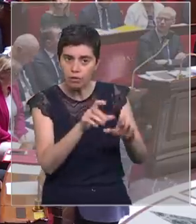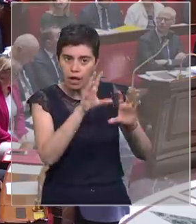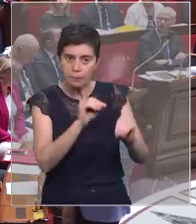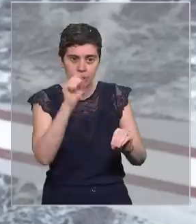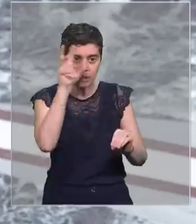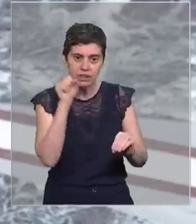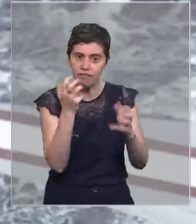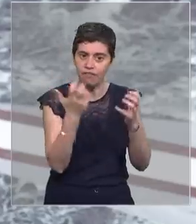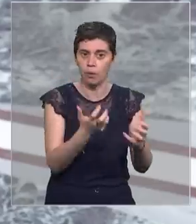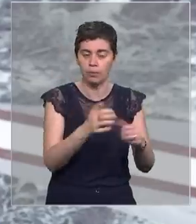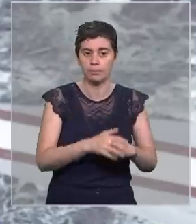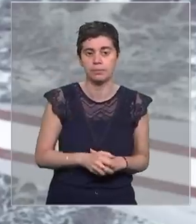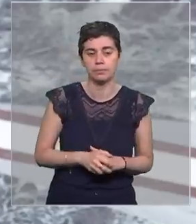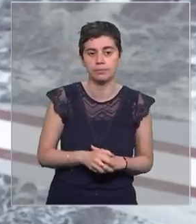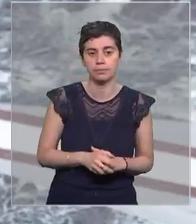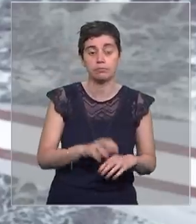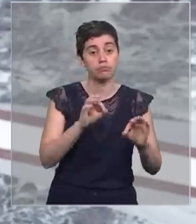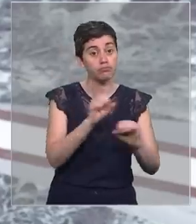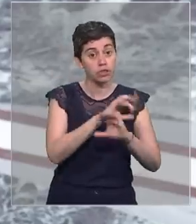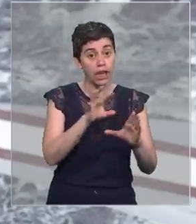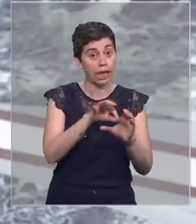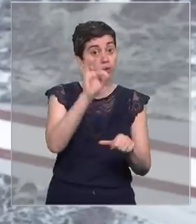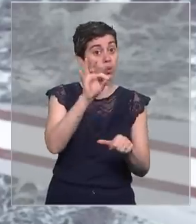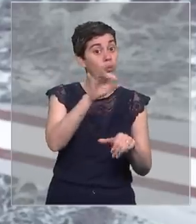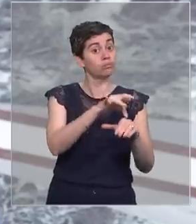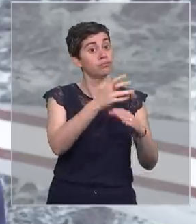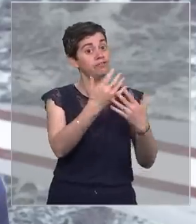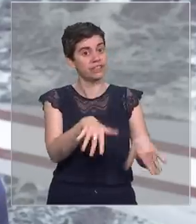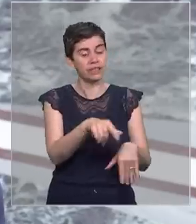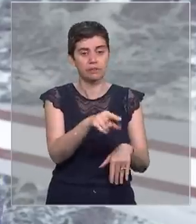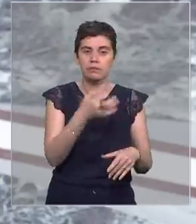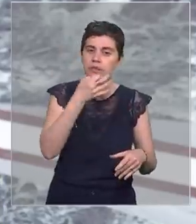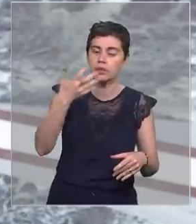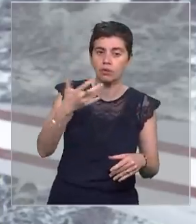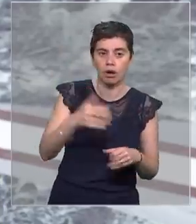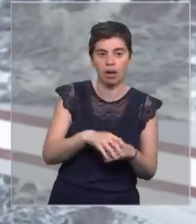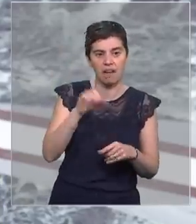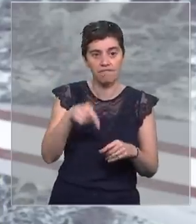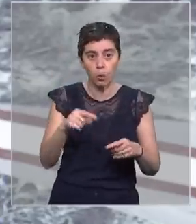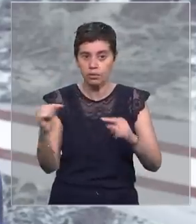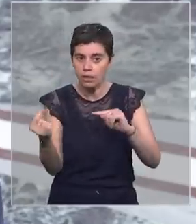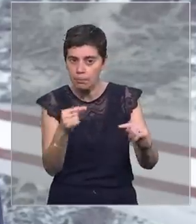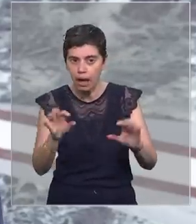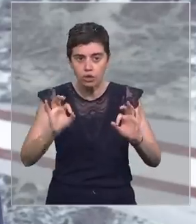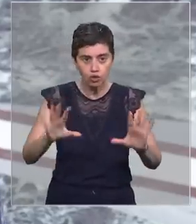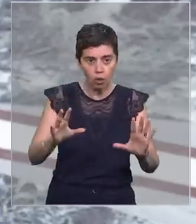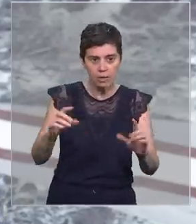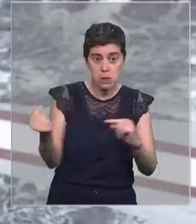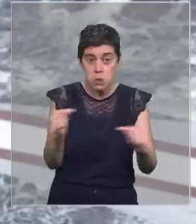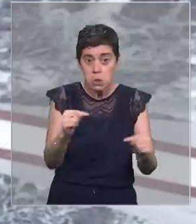avez eu des mots clairs au lendemain de votre élection pour dire que rien ne serait pire que des débats précipités ou